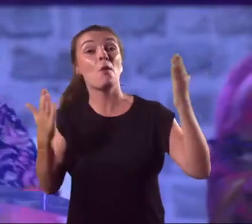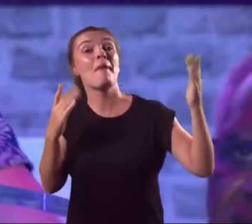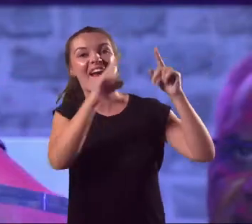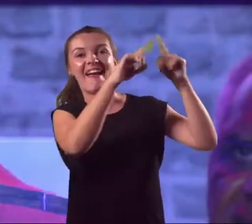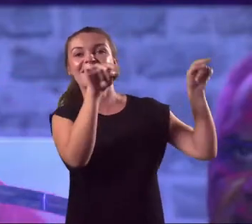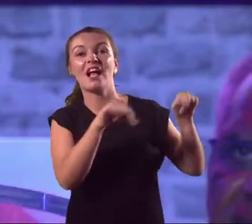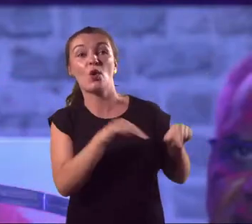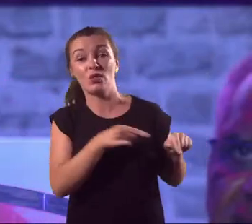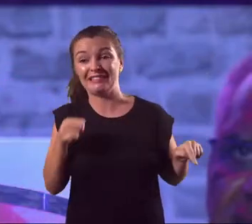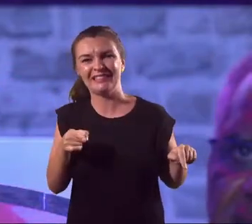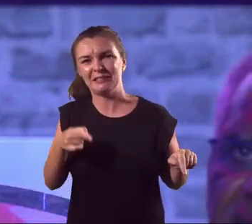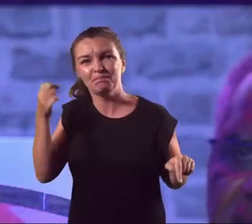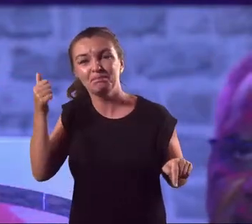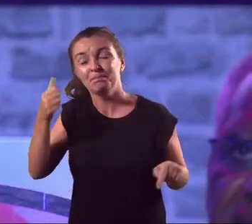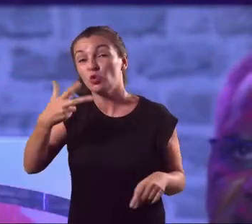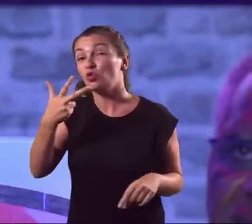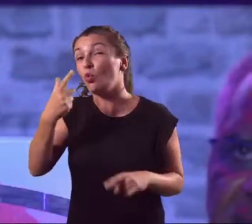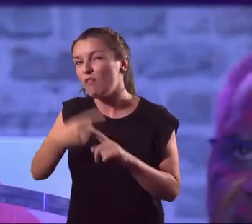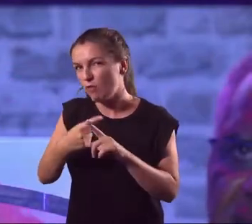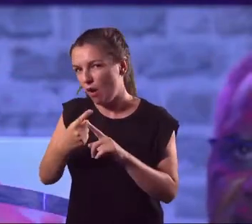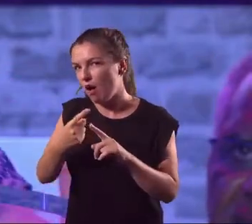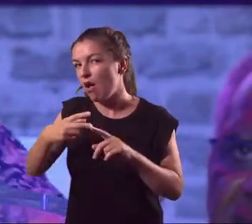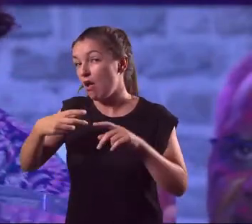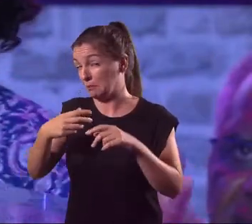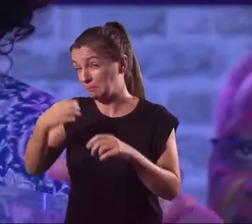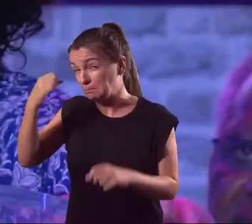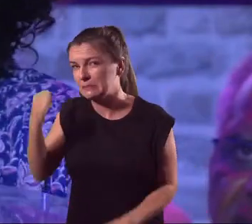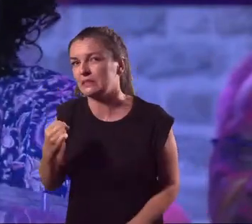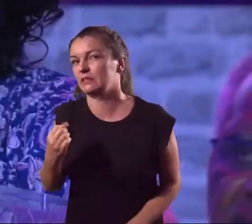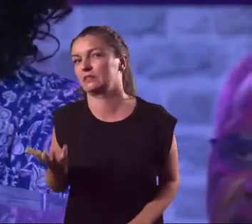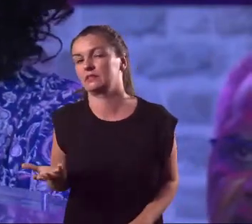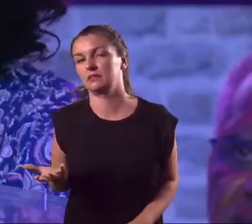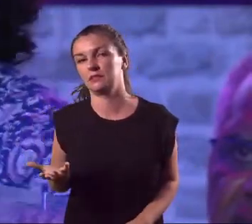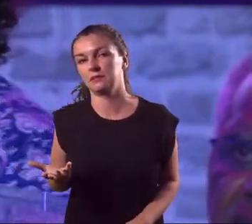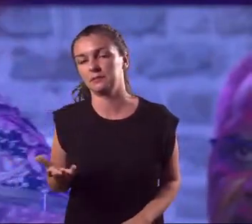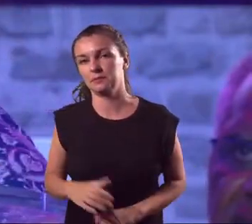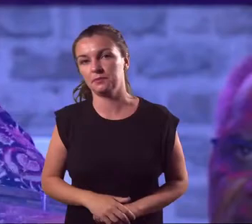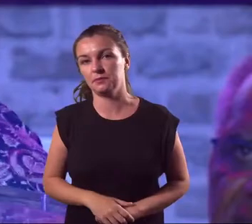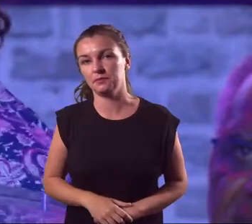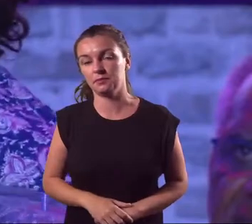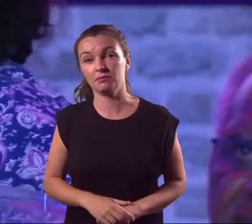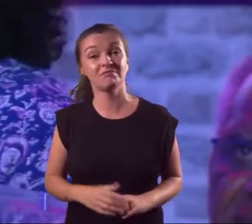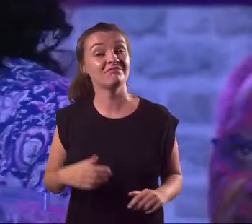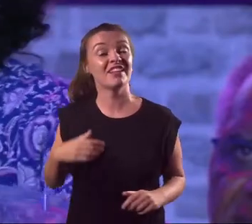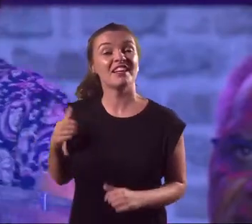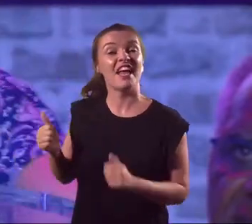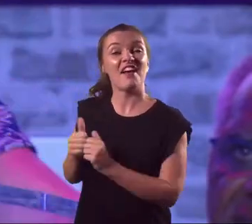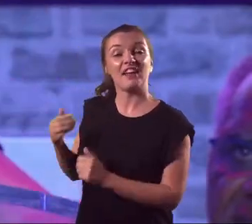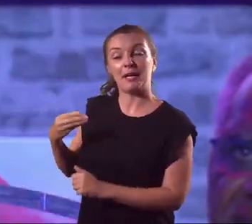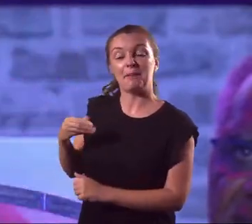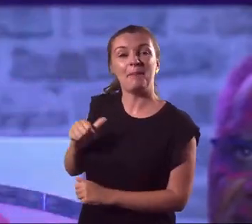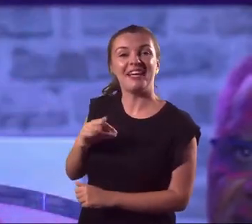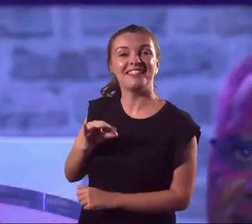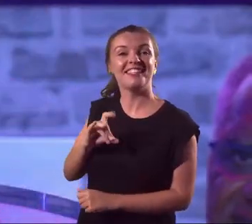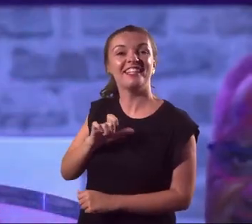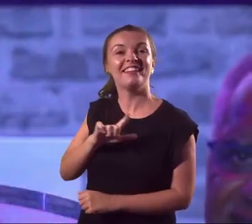que dans l'Hexagone. Alors, pour donner à voir cela, nous sommes allés avec Mathilde faire un petit